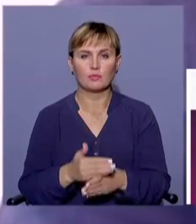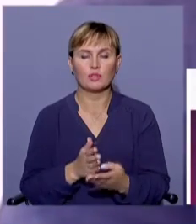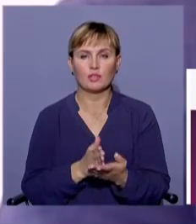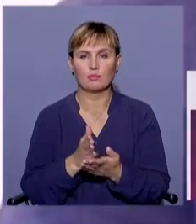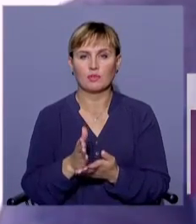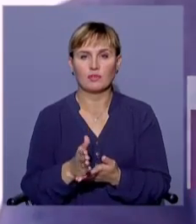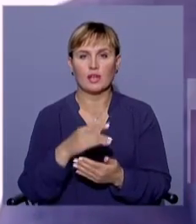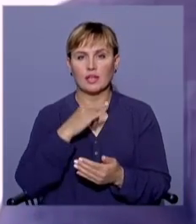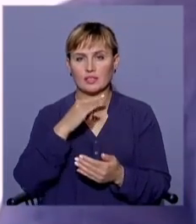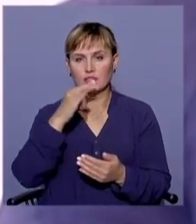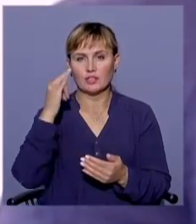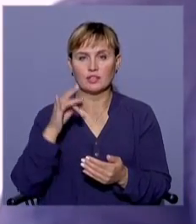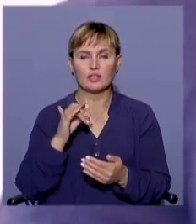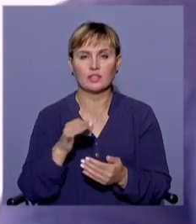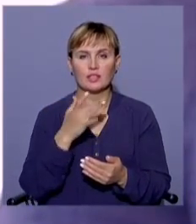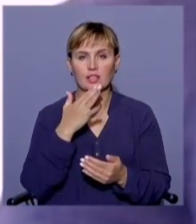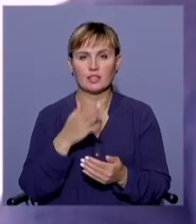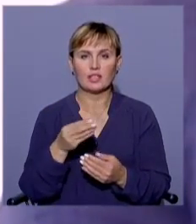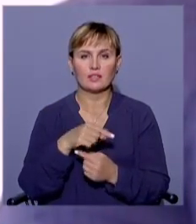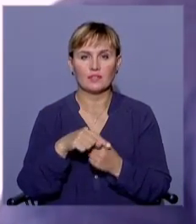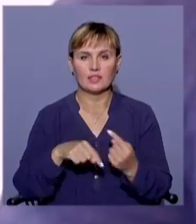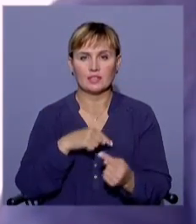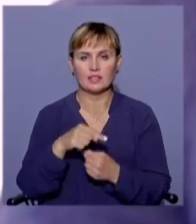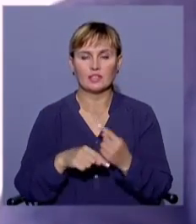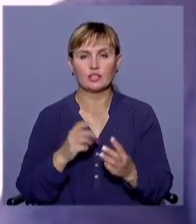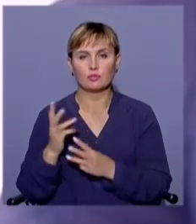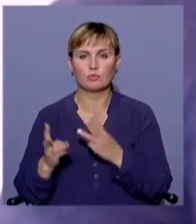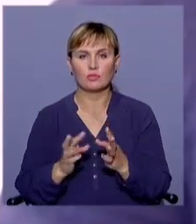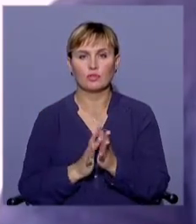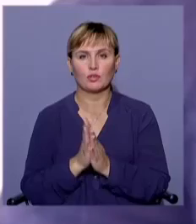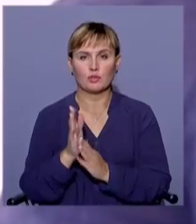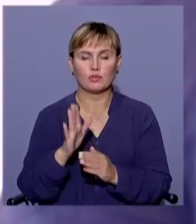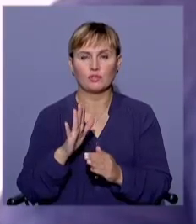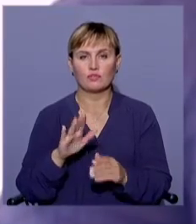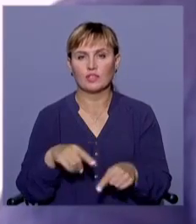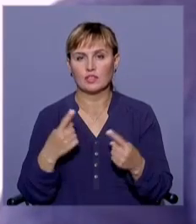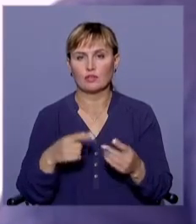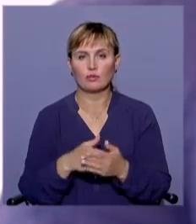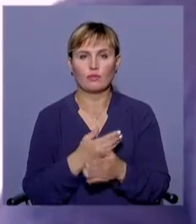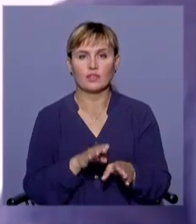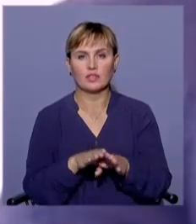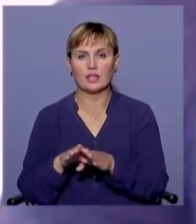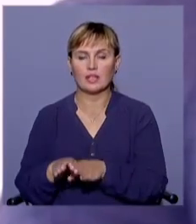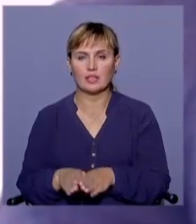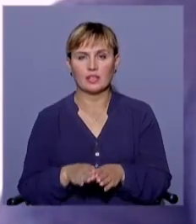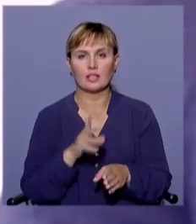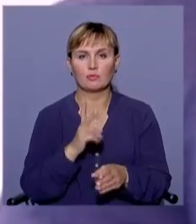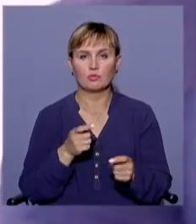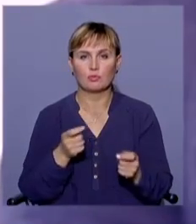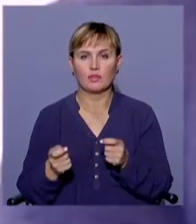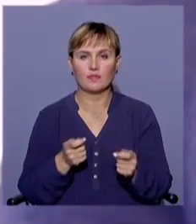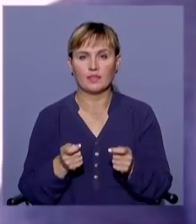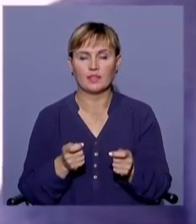направлению отечественных и иностранных инвестиций, стимулированию роста, восстановит новые стандарты корпоративного